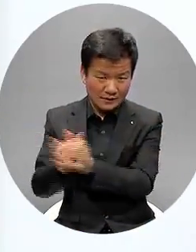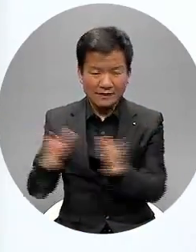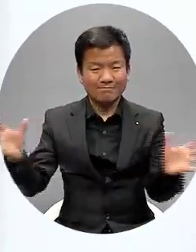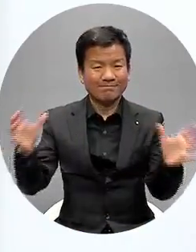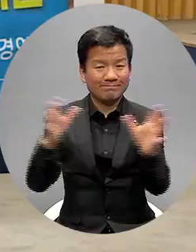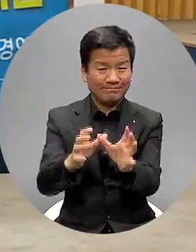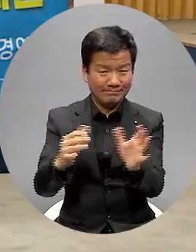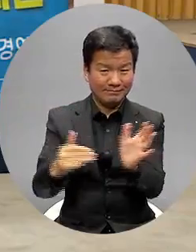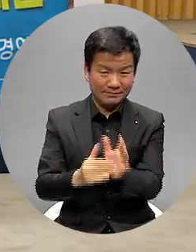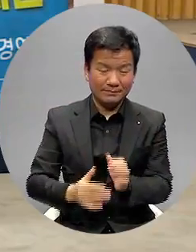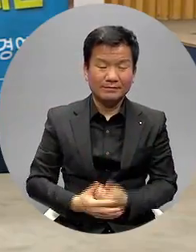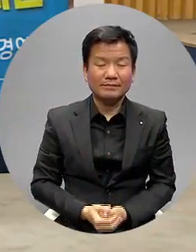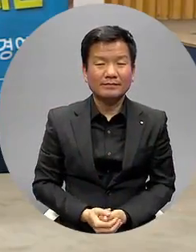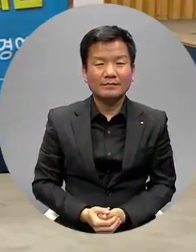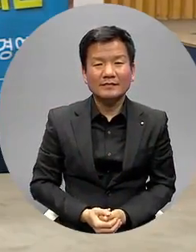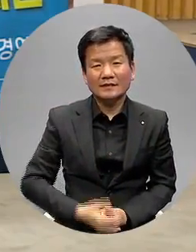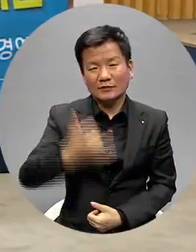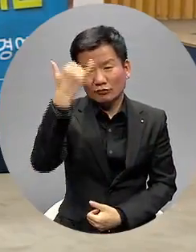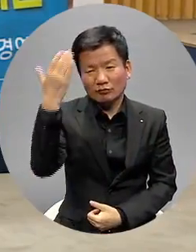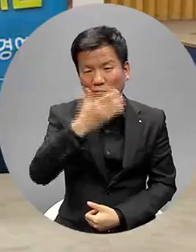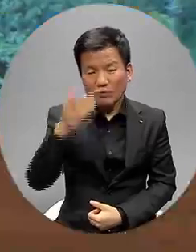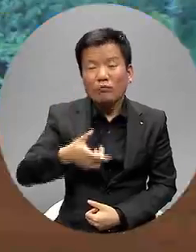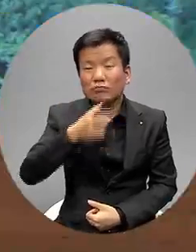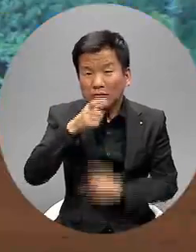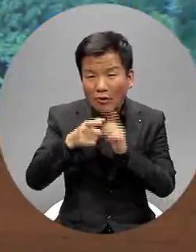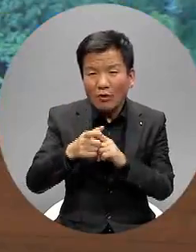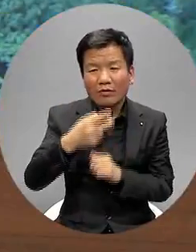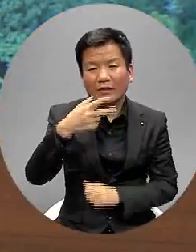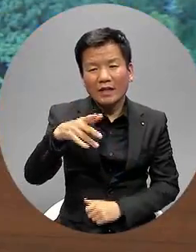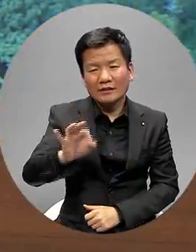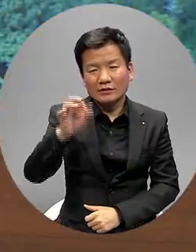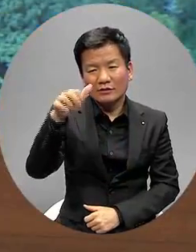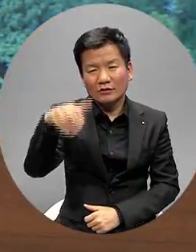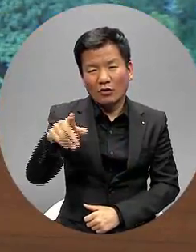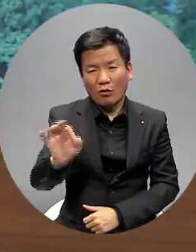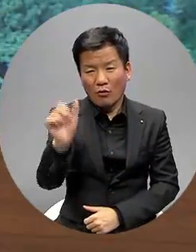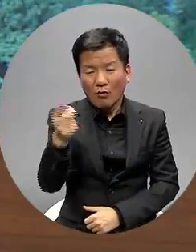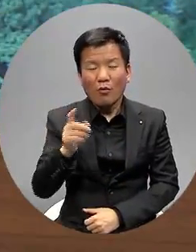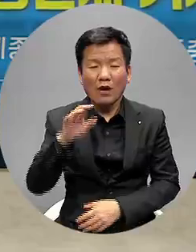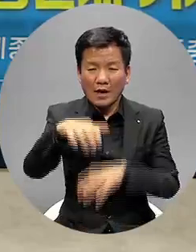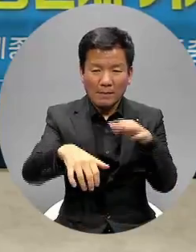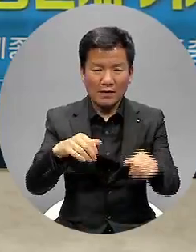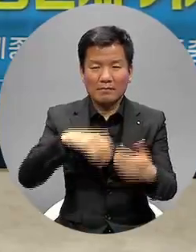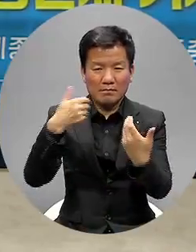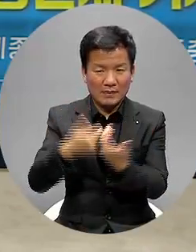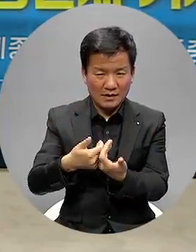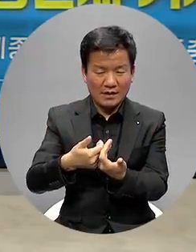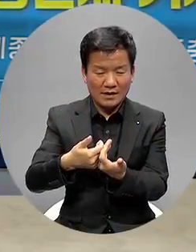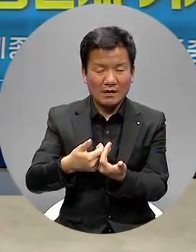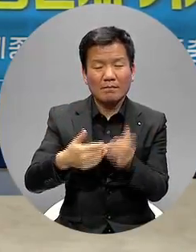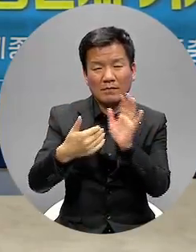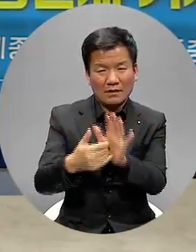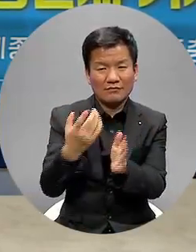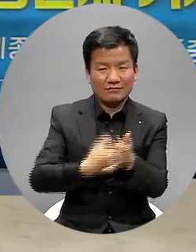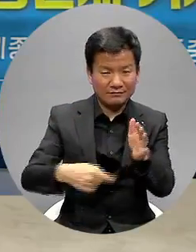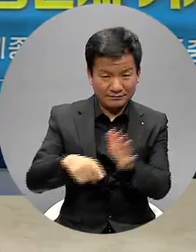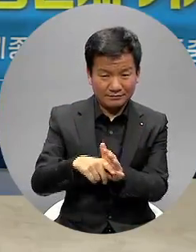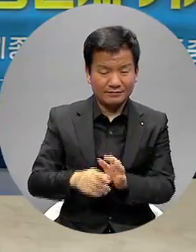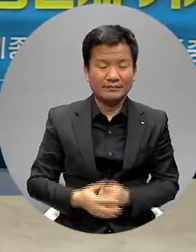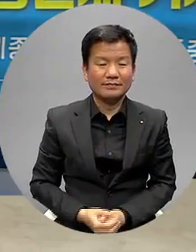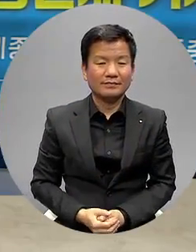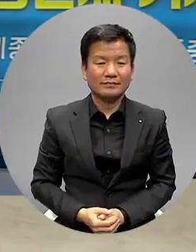한자리에 모였습니다. 충청권 식수원인 대청호 개발을 막기 위해서입니다. 충북도는